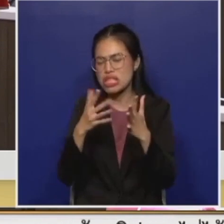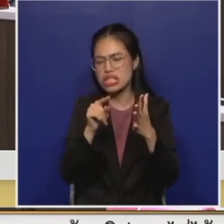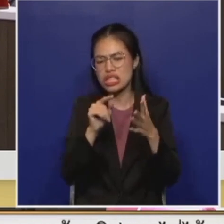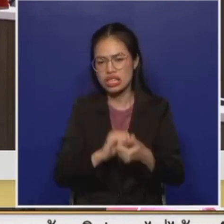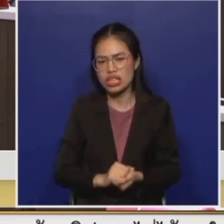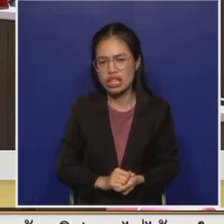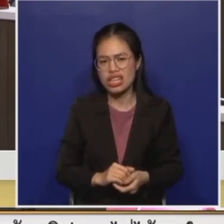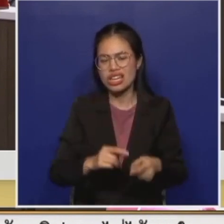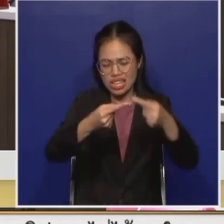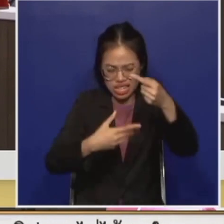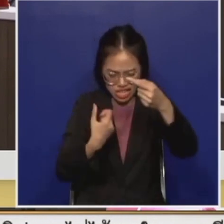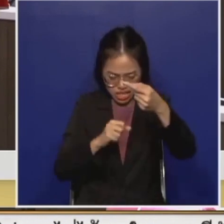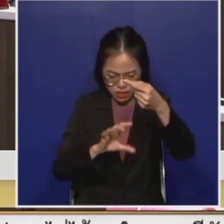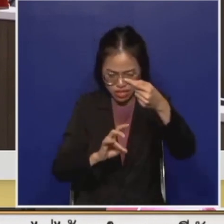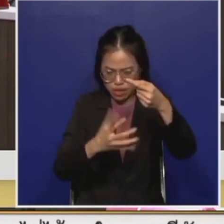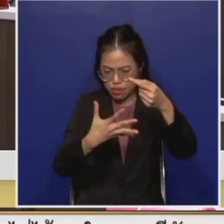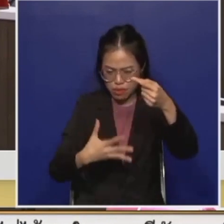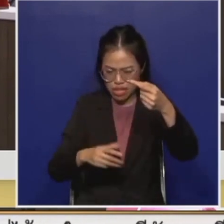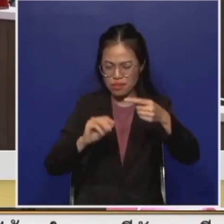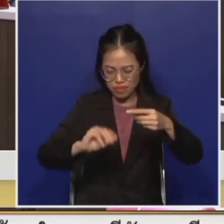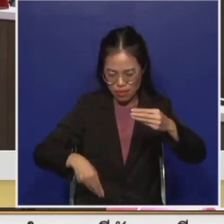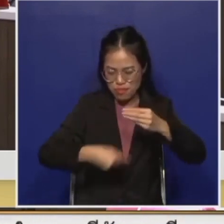ผมไมมี 13ข้อผมมขอ 18